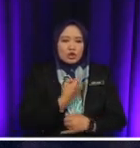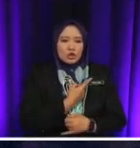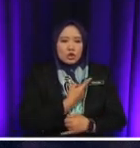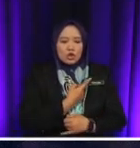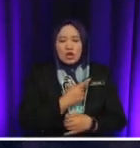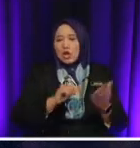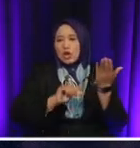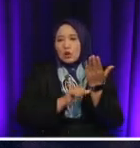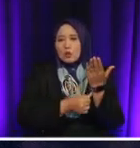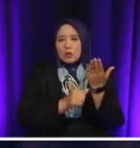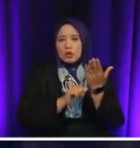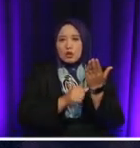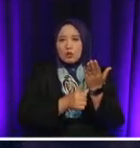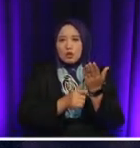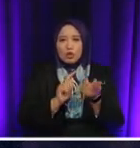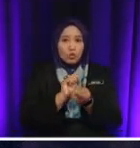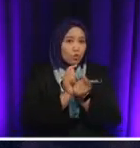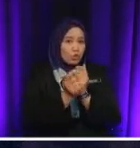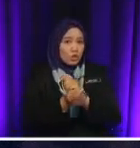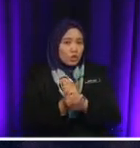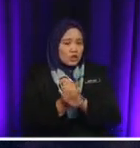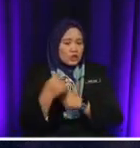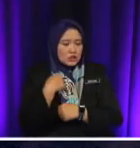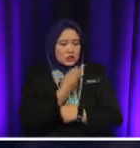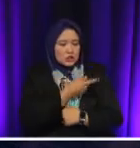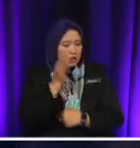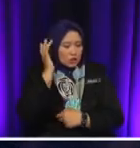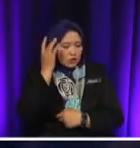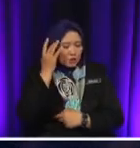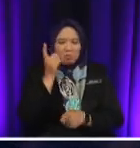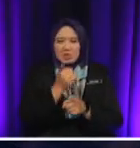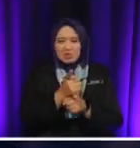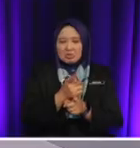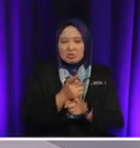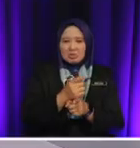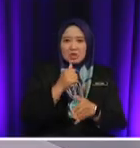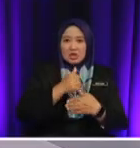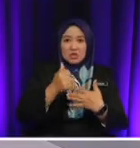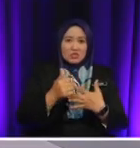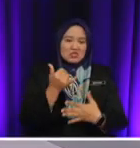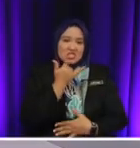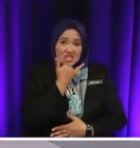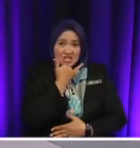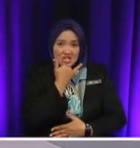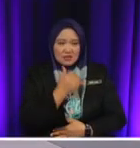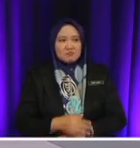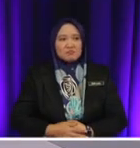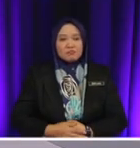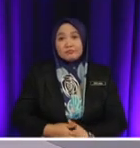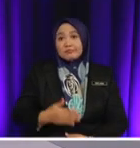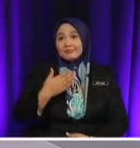so rasanya itu saja yang kita boleh kongsikan untuk kertas satu baik Terima Kasih Cikgu roslan di atas pengisian